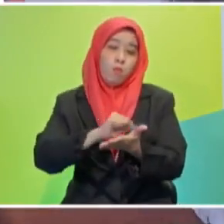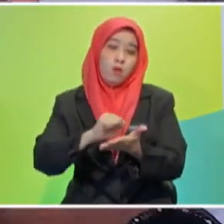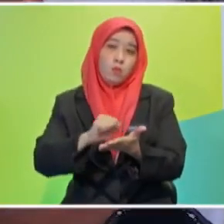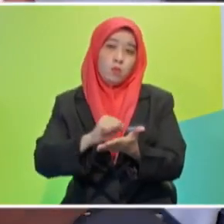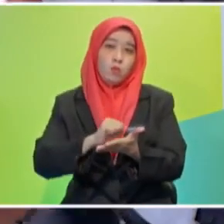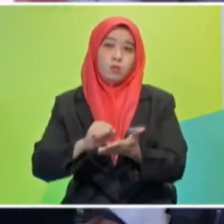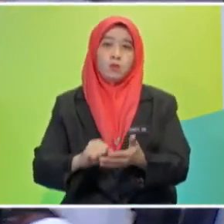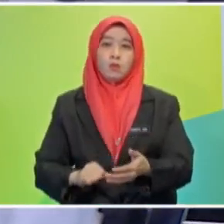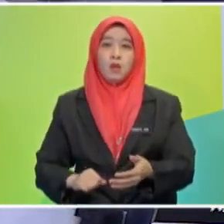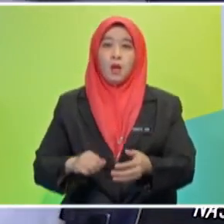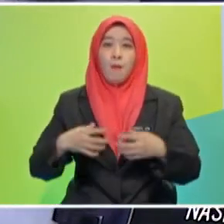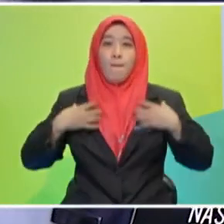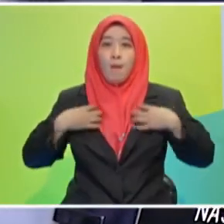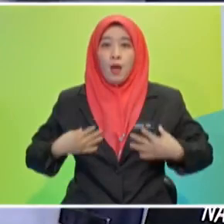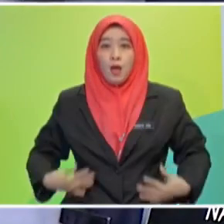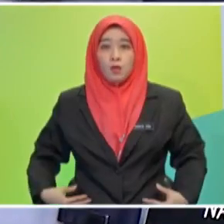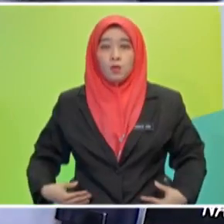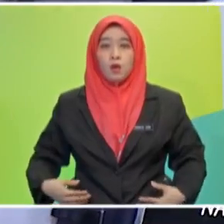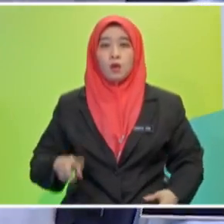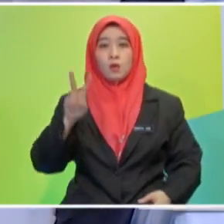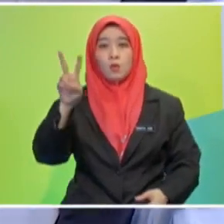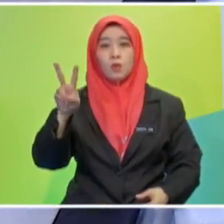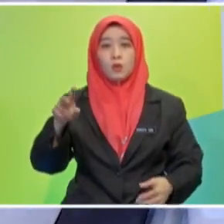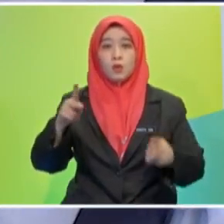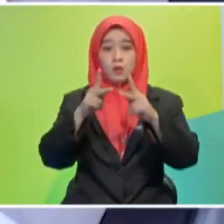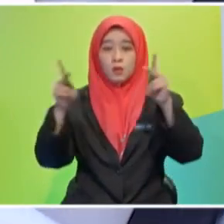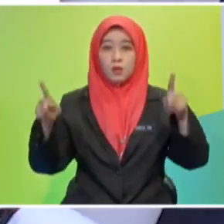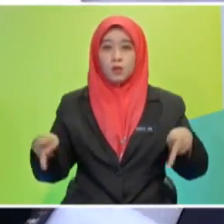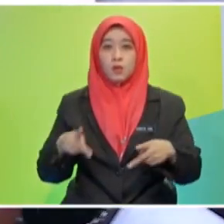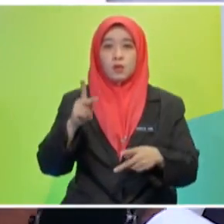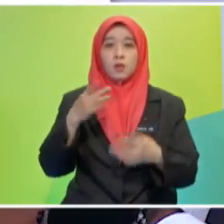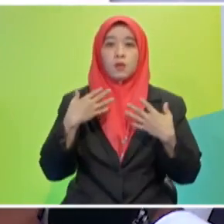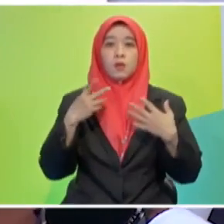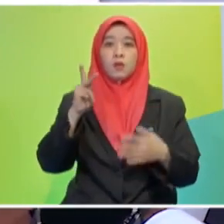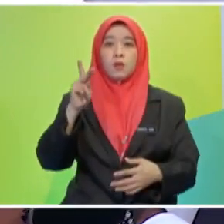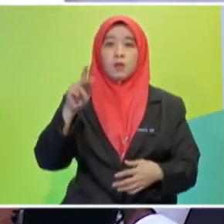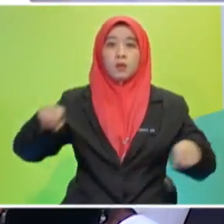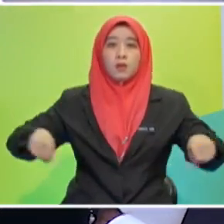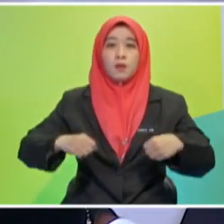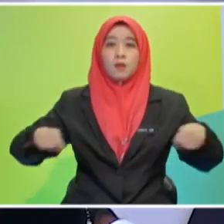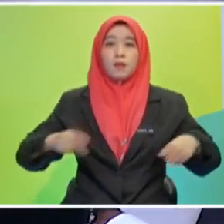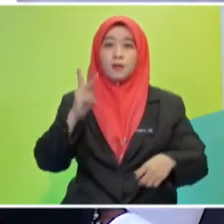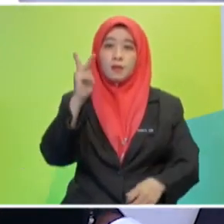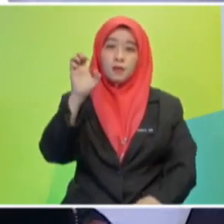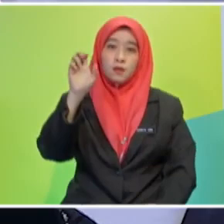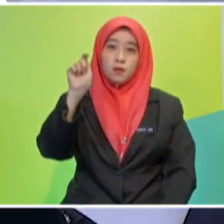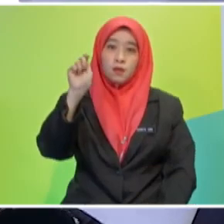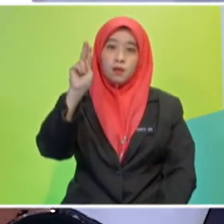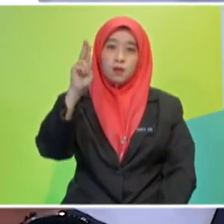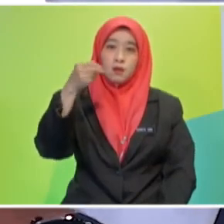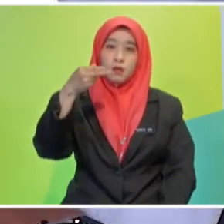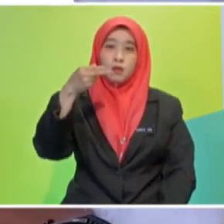basuh. Yang kedua, ketuha. Okey, kenapa kita cakap ketuha ni ada menggunakan elemen